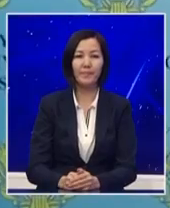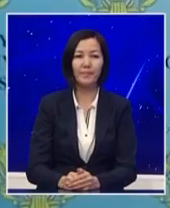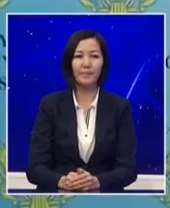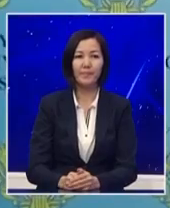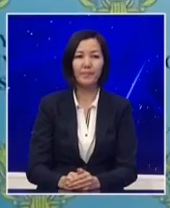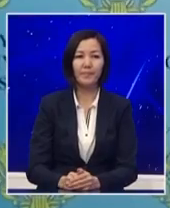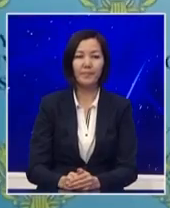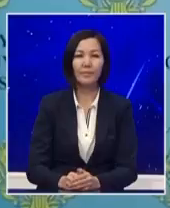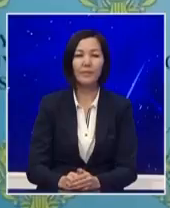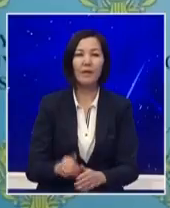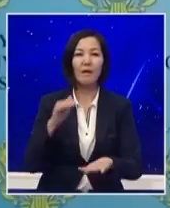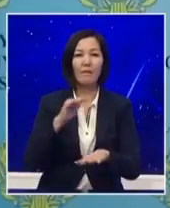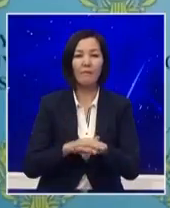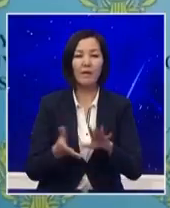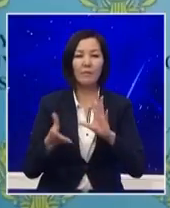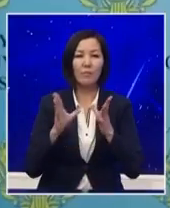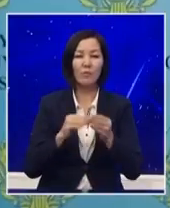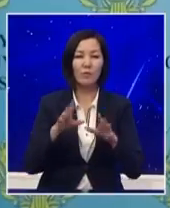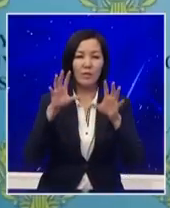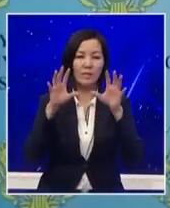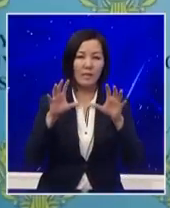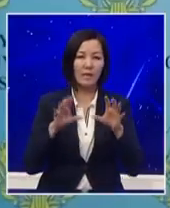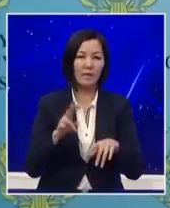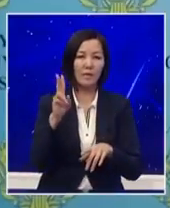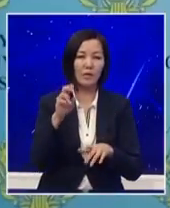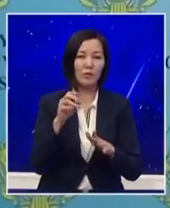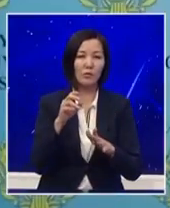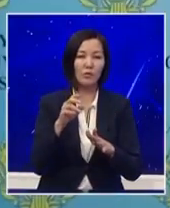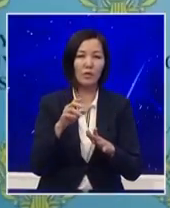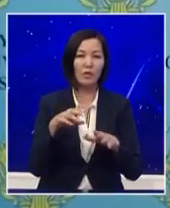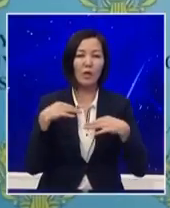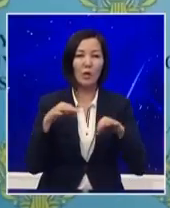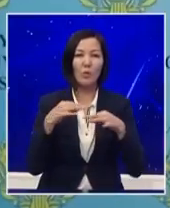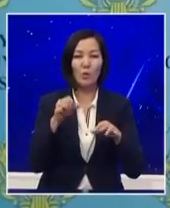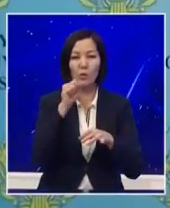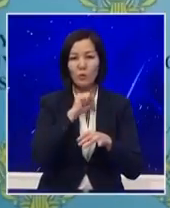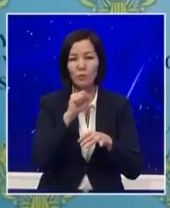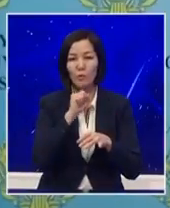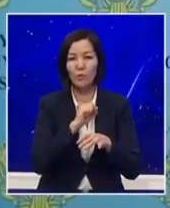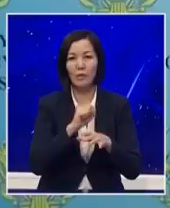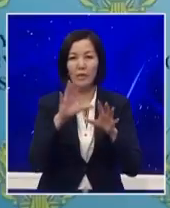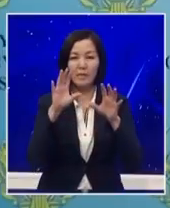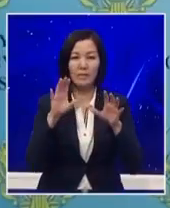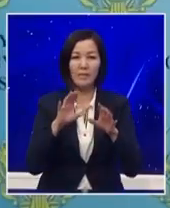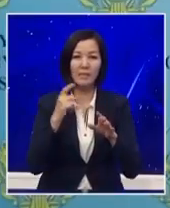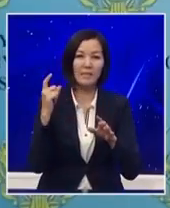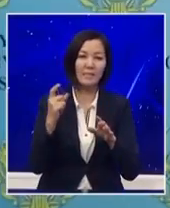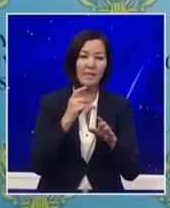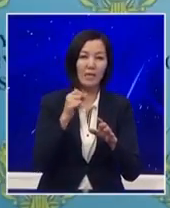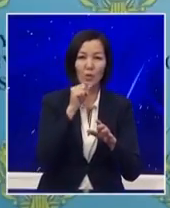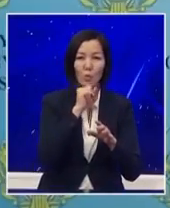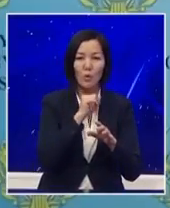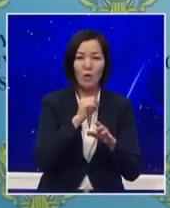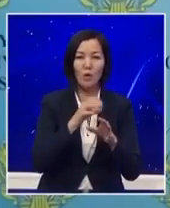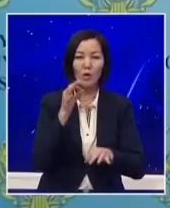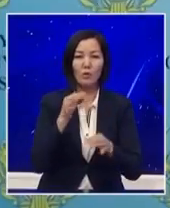Аталған факты бойынша Қазақстан Республикасы Қылмыстық кодексінің 200-ші бабына сәйкес көлік құралын жымқыру мақсатынсыз заңсыз иелену дерегі бойынша